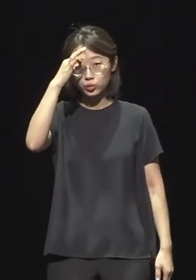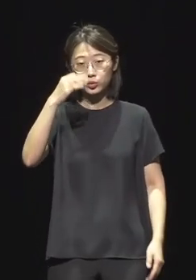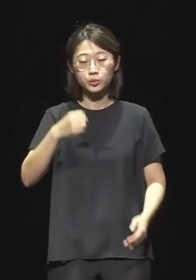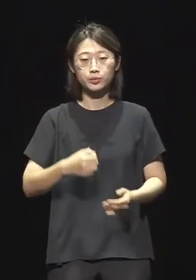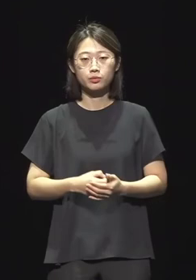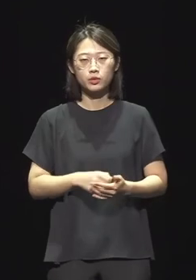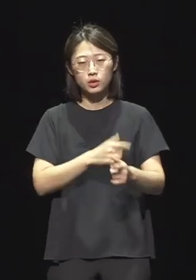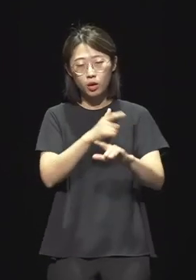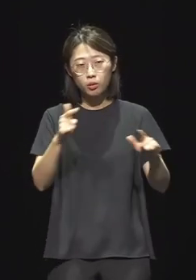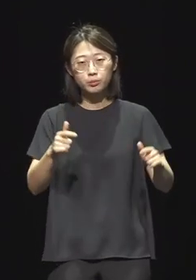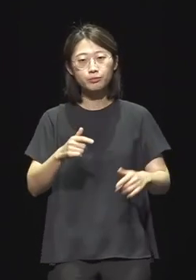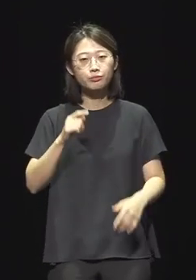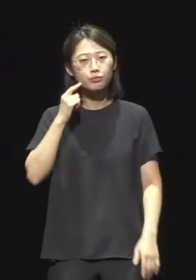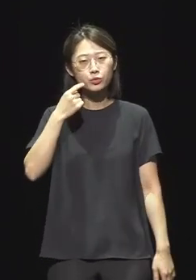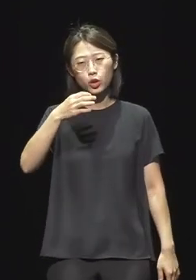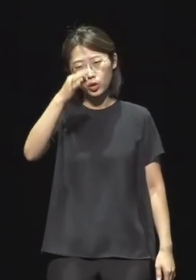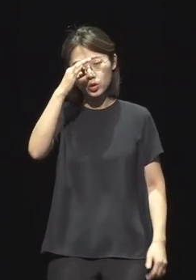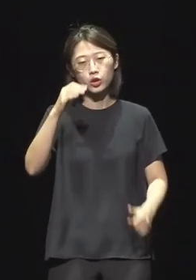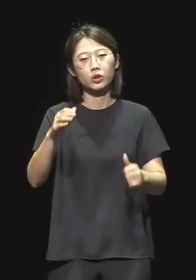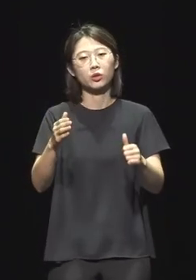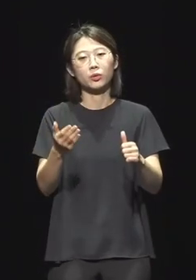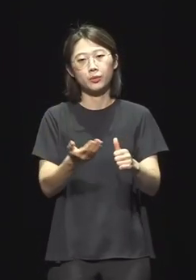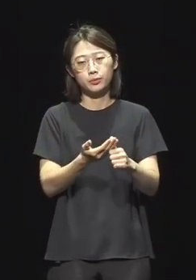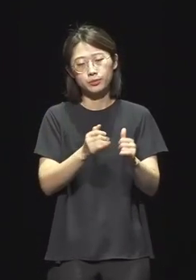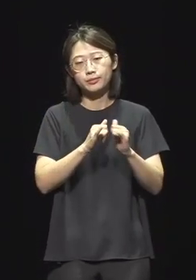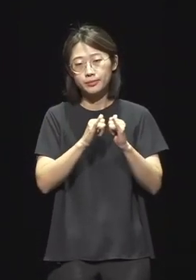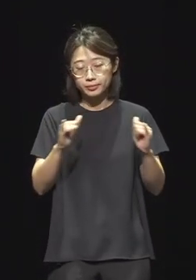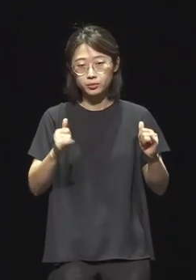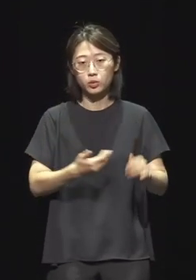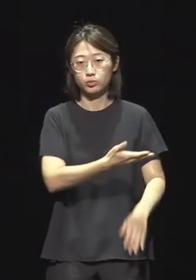여러 예술가분들의 깊고 큰 예술활동에